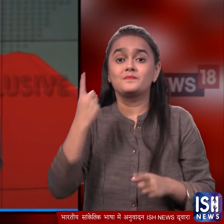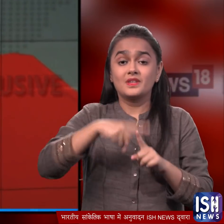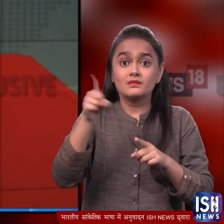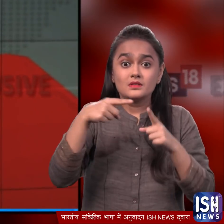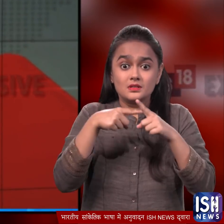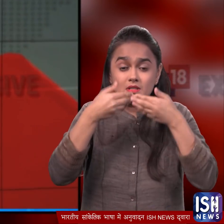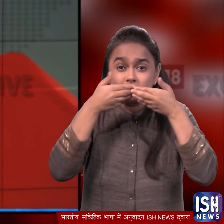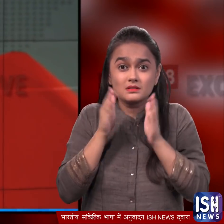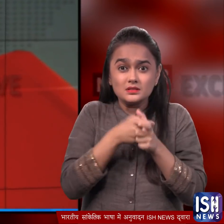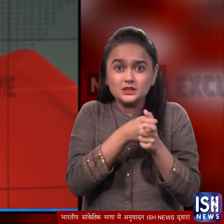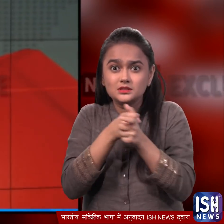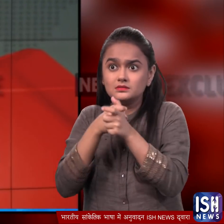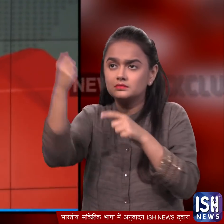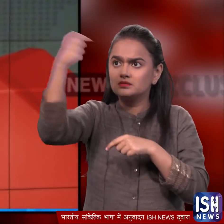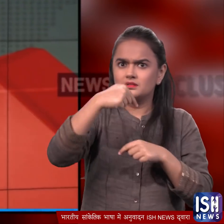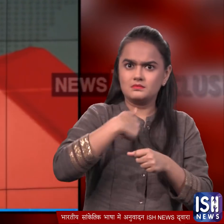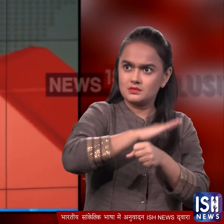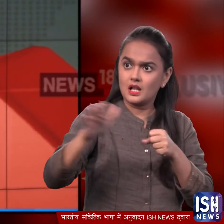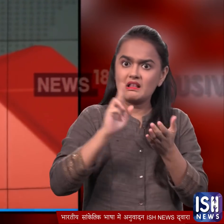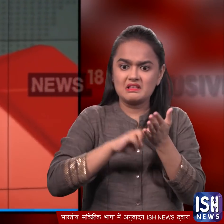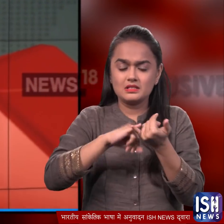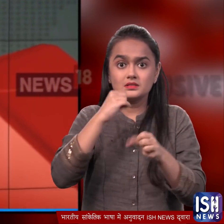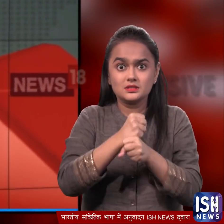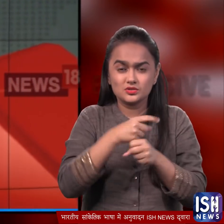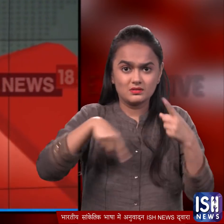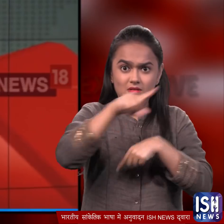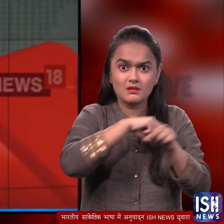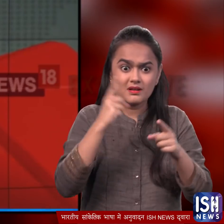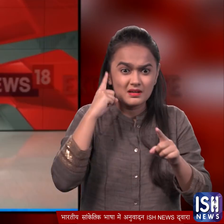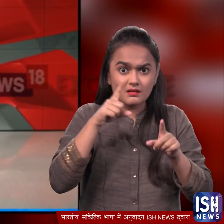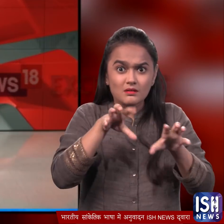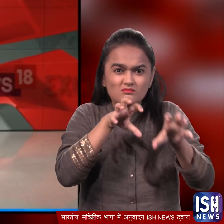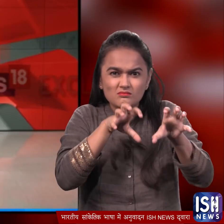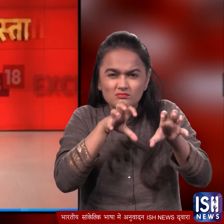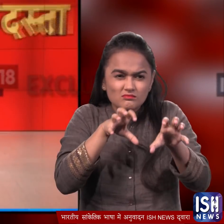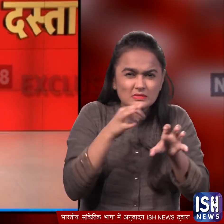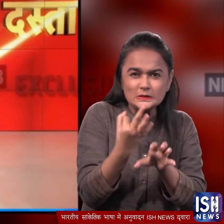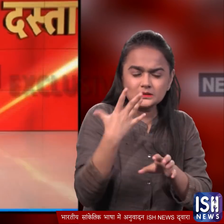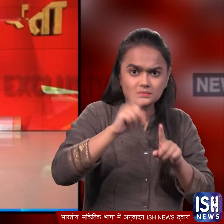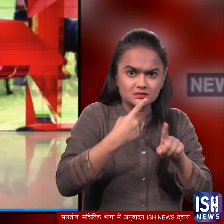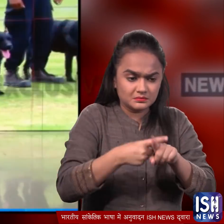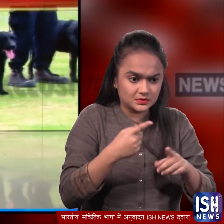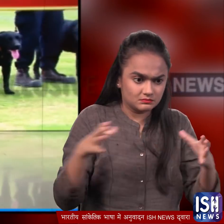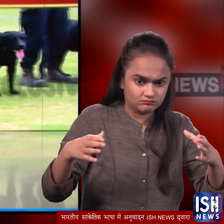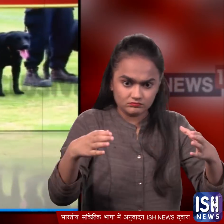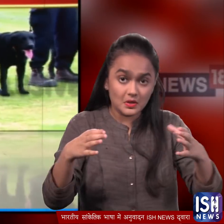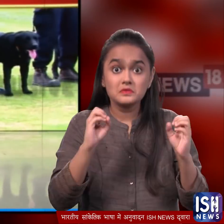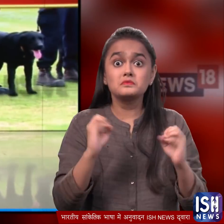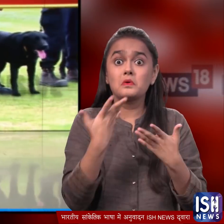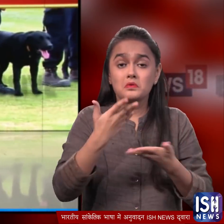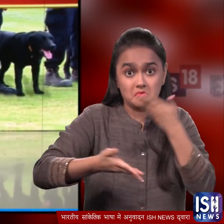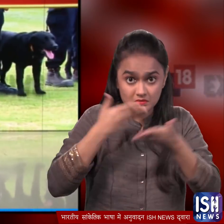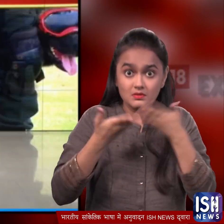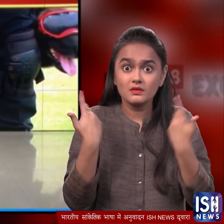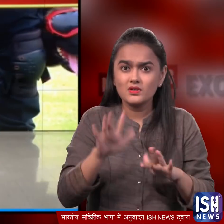आतंकियों की साजिश को नाकाम करने के लिए NSG कमांडो नेशनल सिक्योरिटी गार्ड की खोजी कुत्तों का दस्ता तैयार किया गया। बताया गया कि किसी